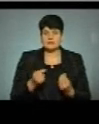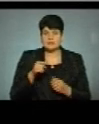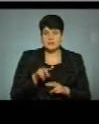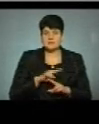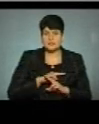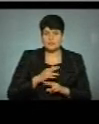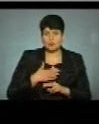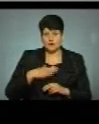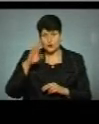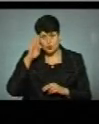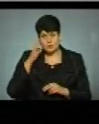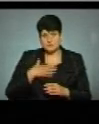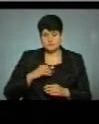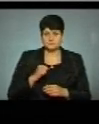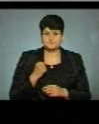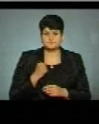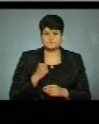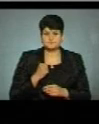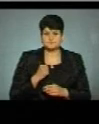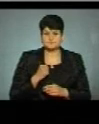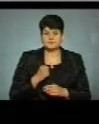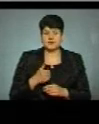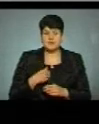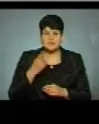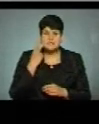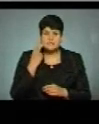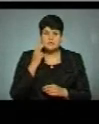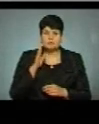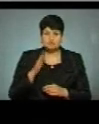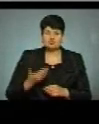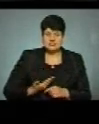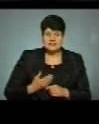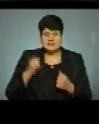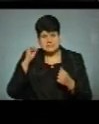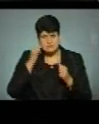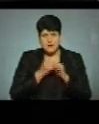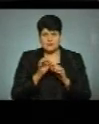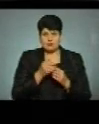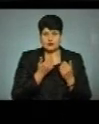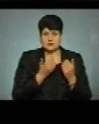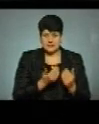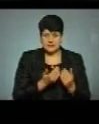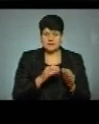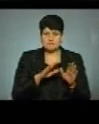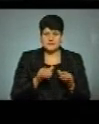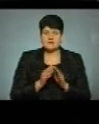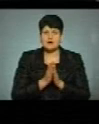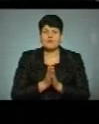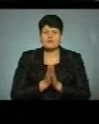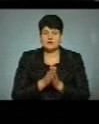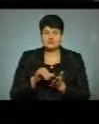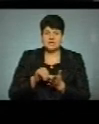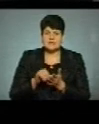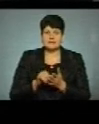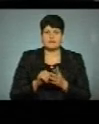загинули мої хлопці, мої побратими. Я завжди буду жити з пам'яттю про них. Після молебні у сквері волонтерів учасники